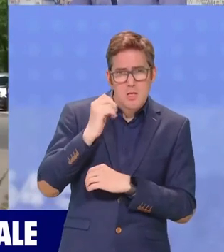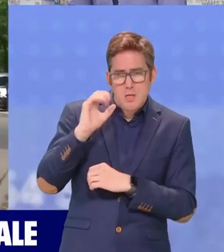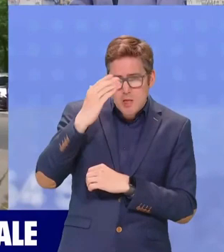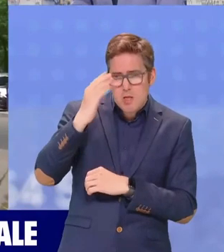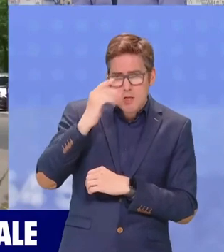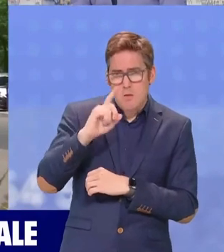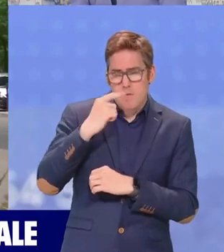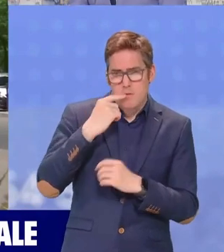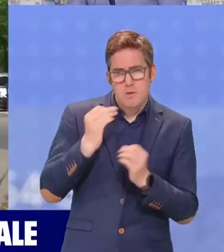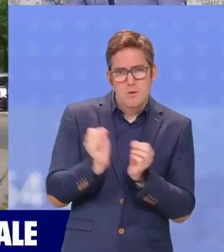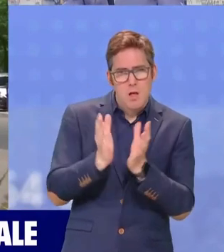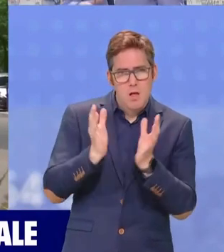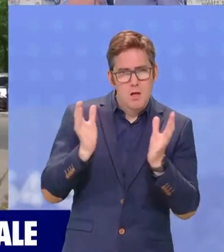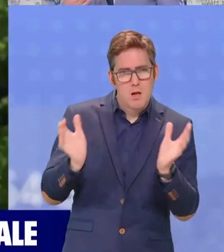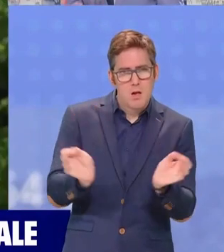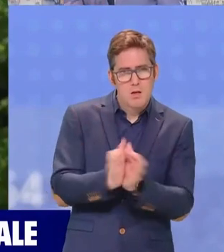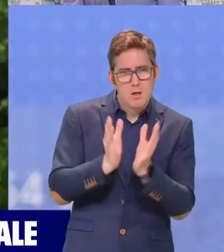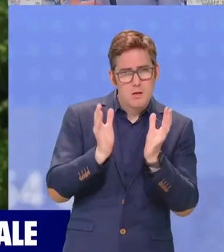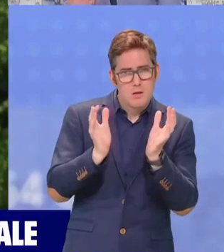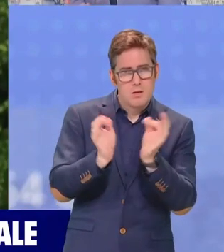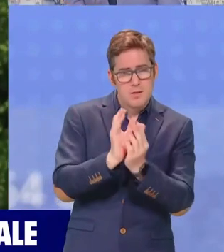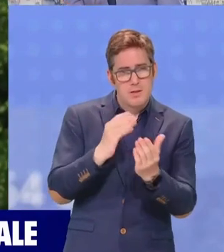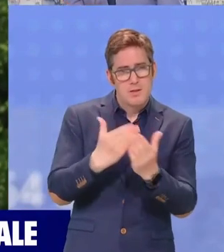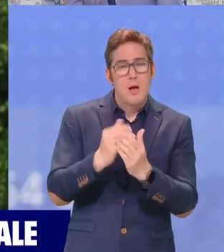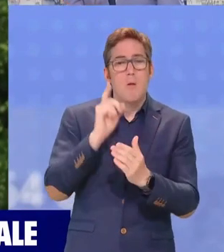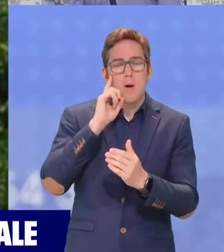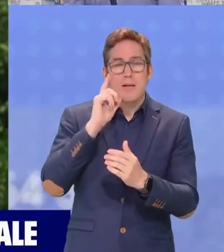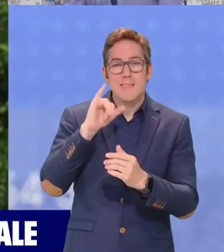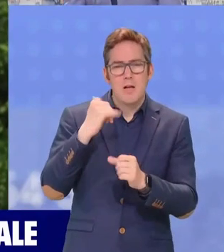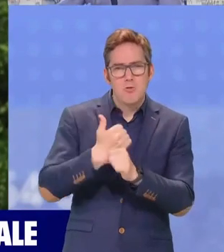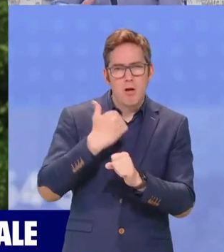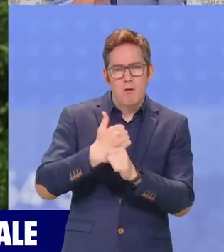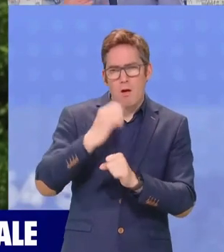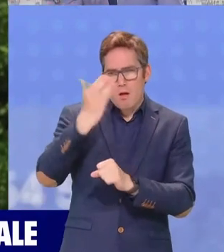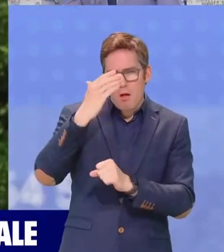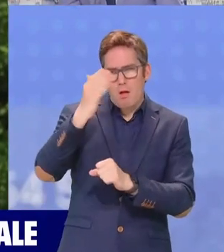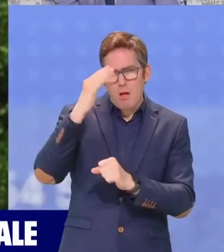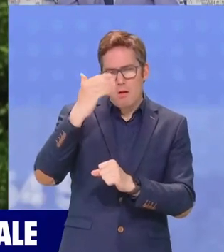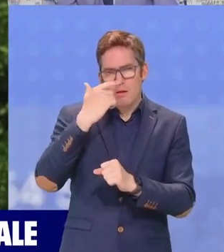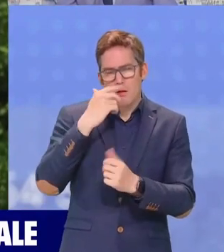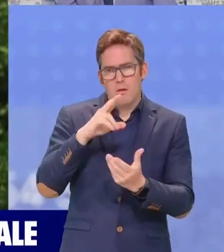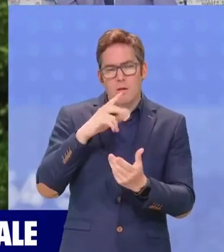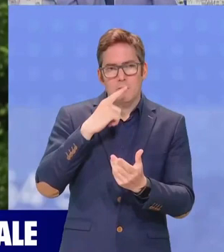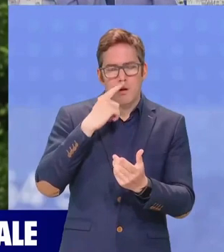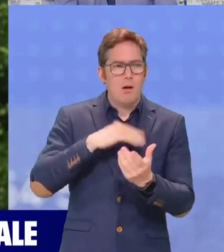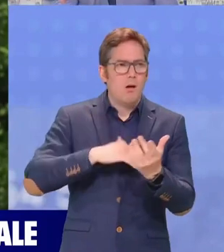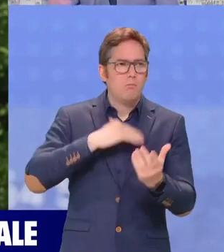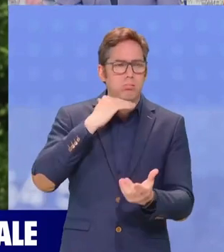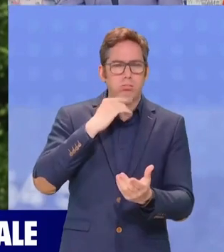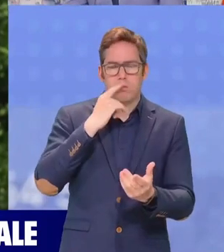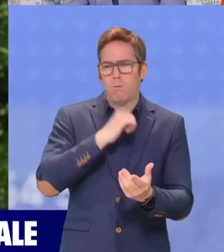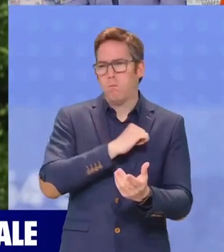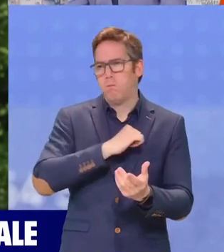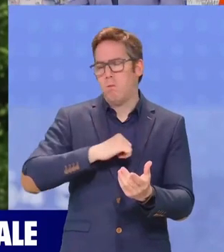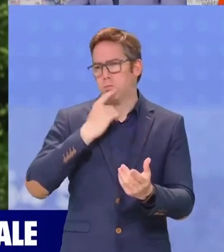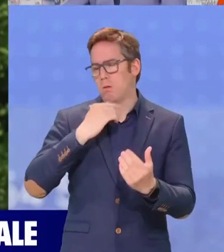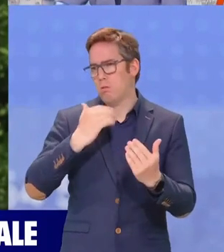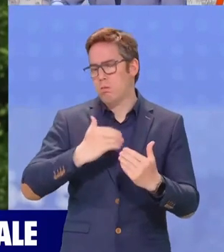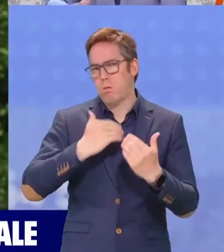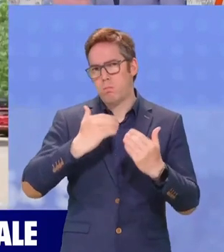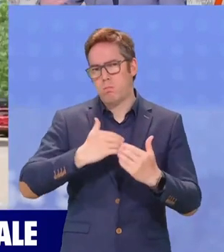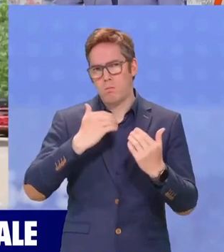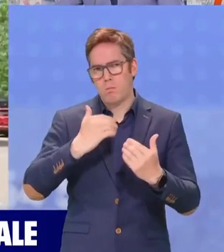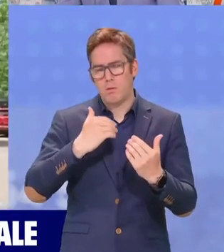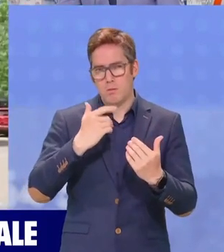parce que effectivement si on la généralise déjà il peut y avoir un phénomène d'abus classiquement qu'en généralise comme ça